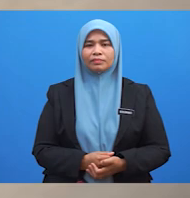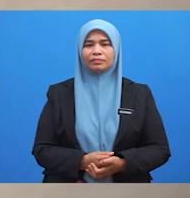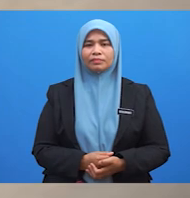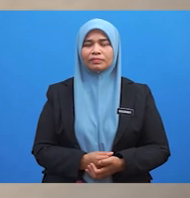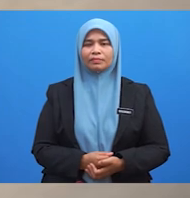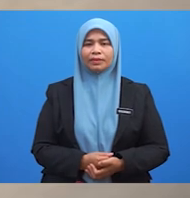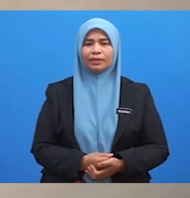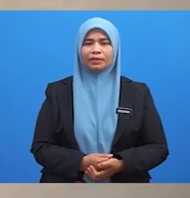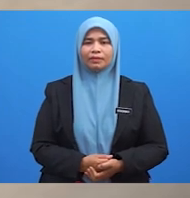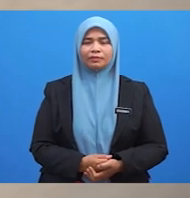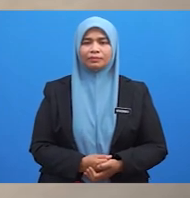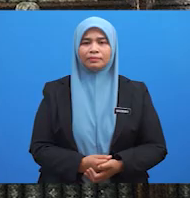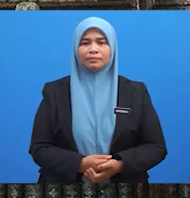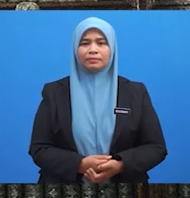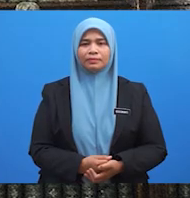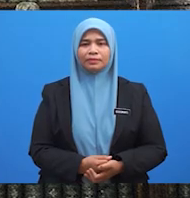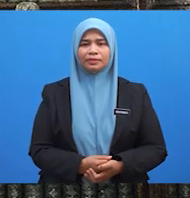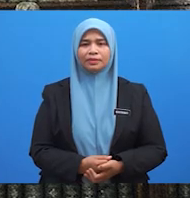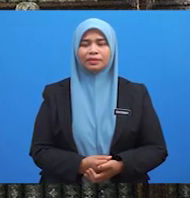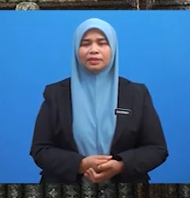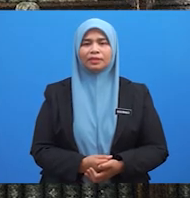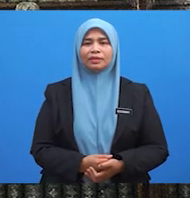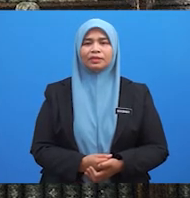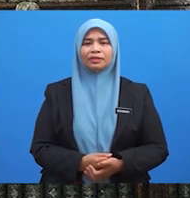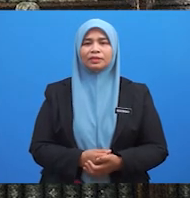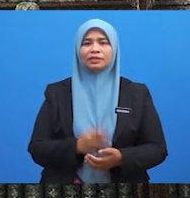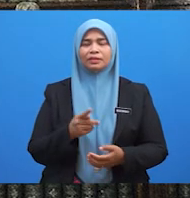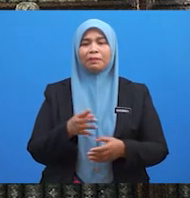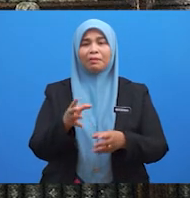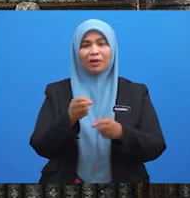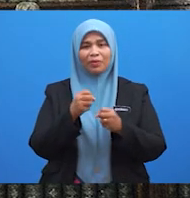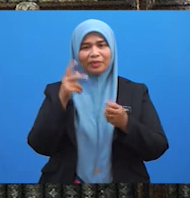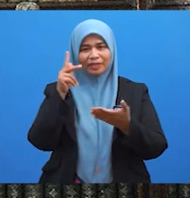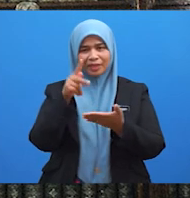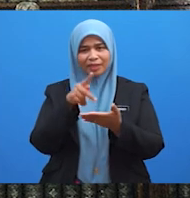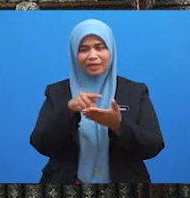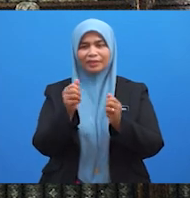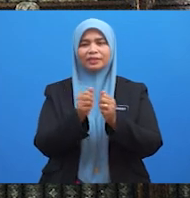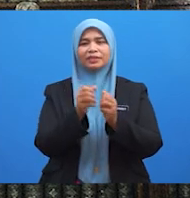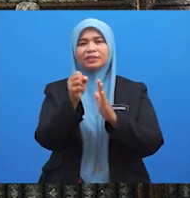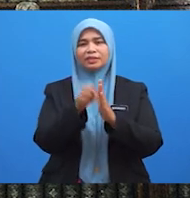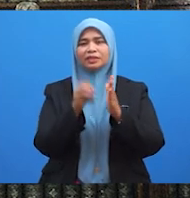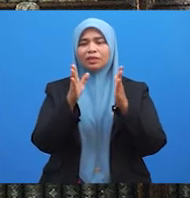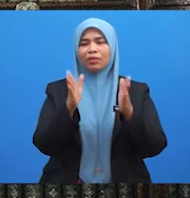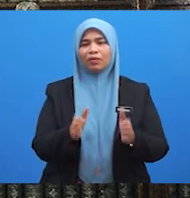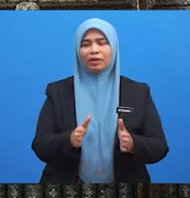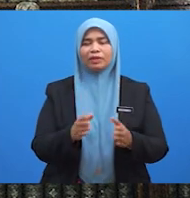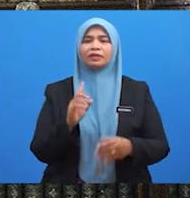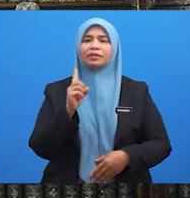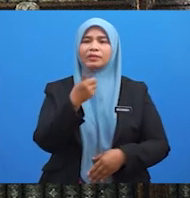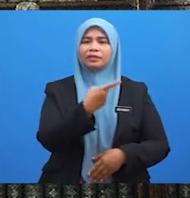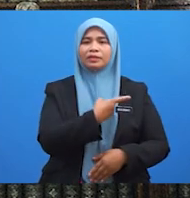Ibarat hendak berkenalan dengan seseorang.